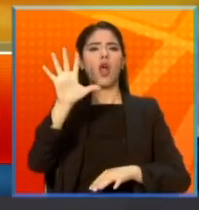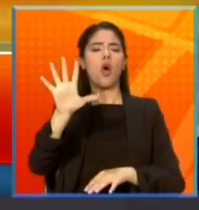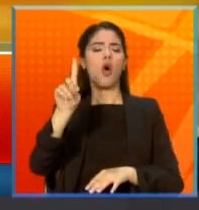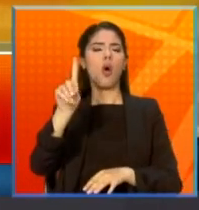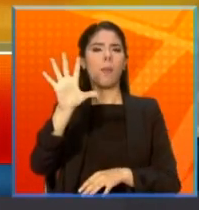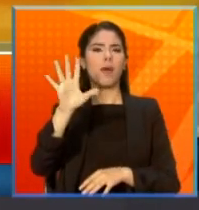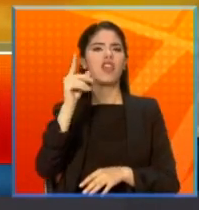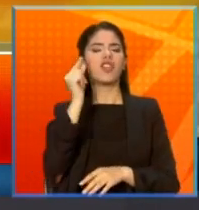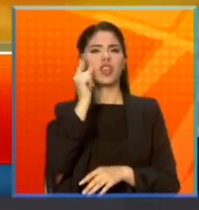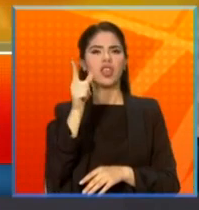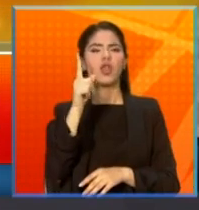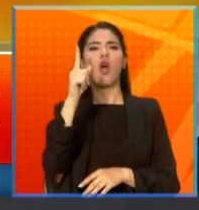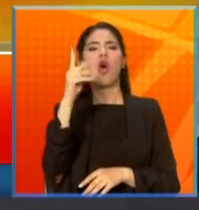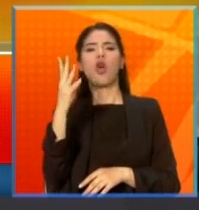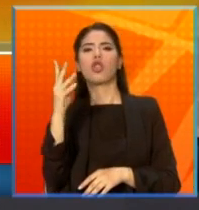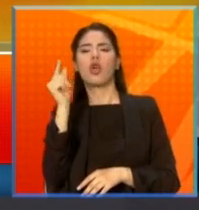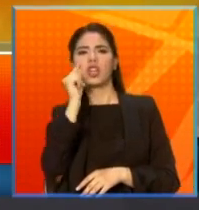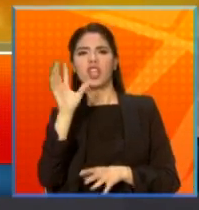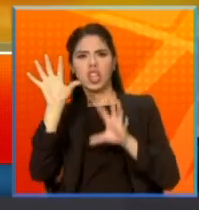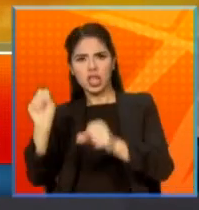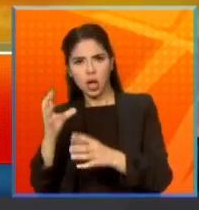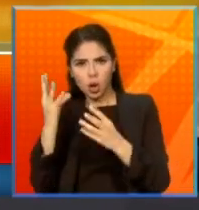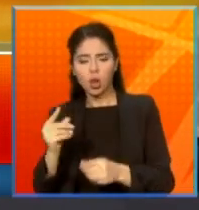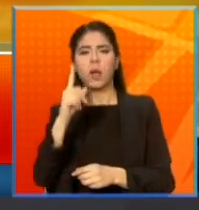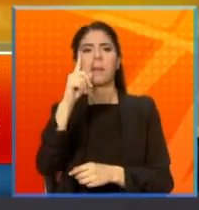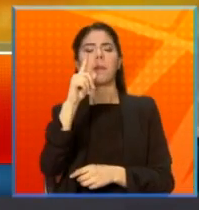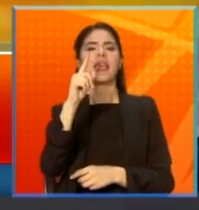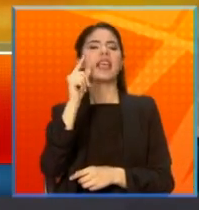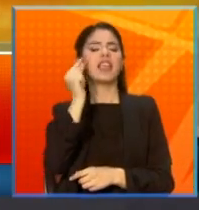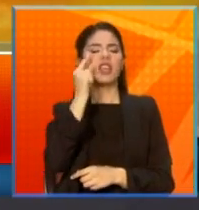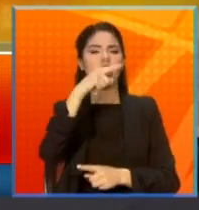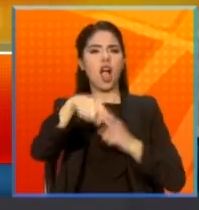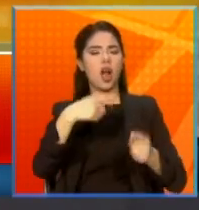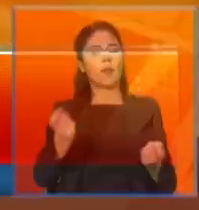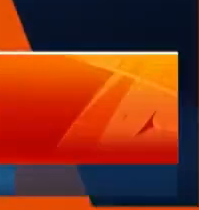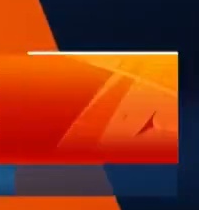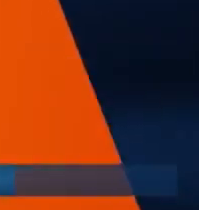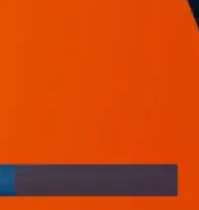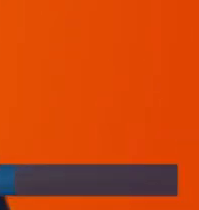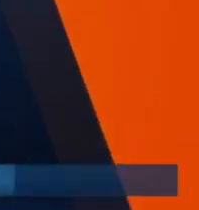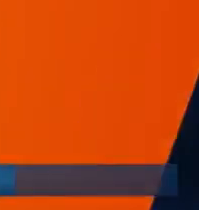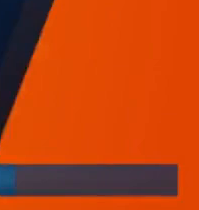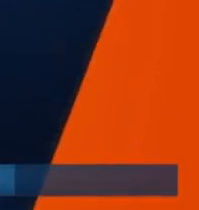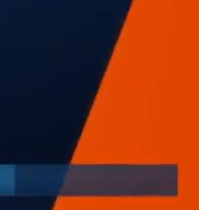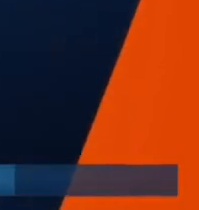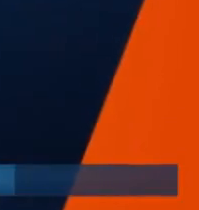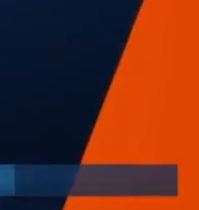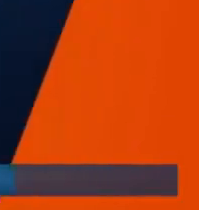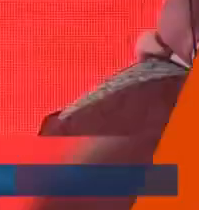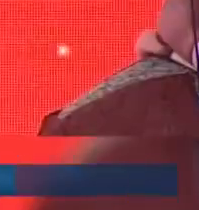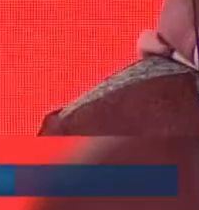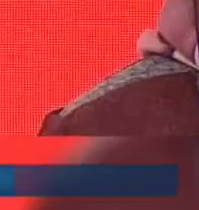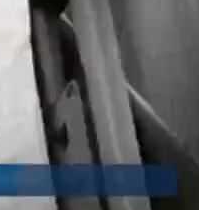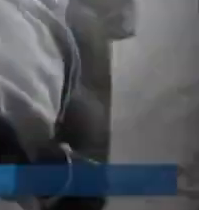kişiden 14'ü yakalandı. Kalan bir kişiyi arama çalışmaları halen devam ediyor. Nasıl yaptın dedi. Bastın